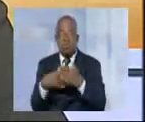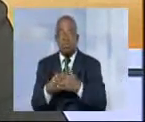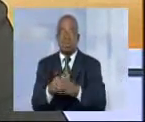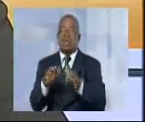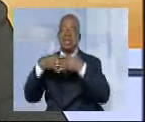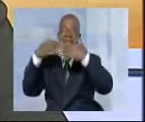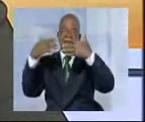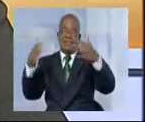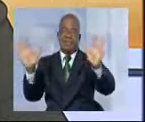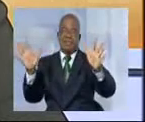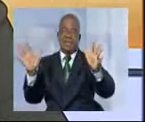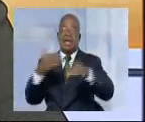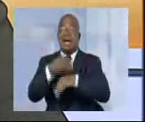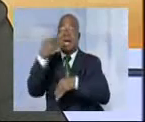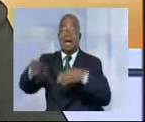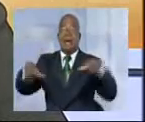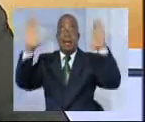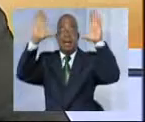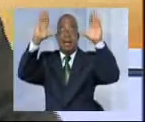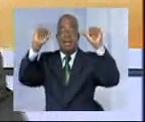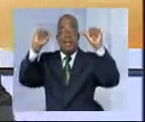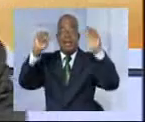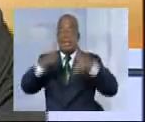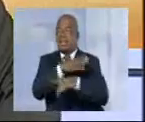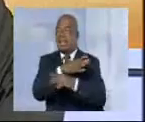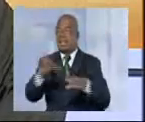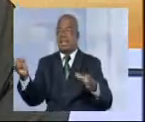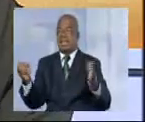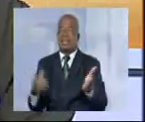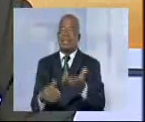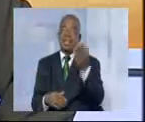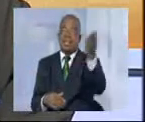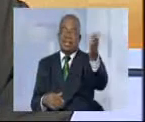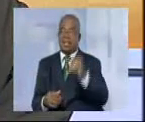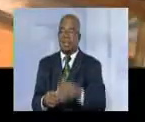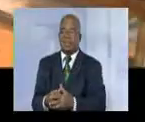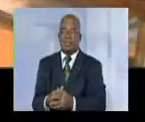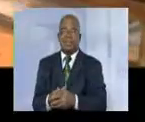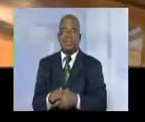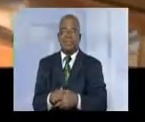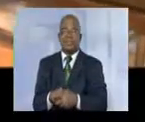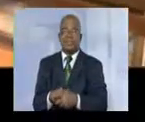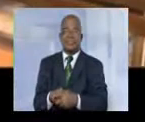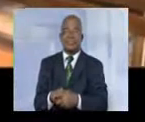étape après la présidentielle de 2010. Le commentaire d'Alexis Ouedraogo.